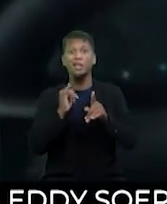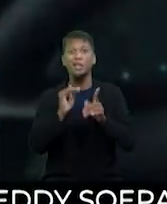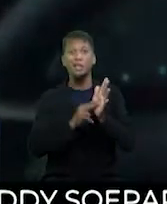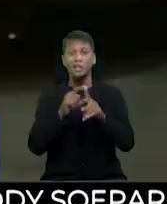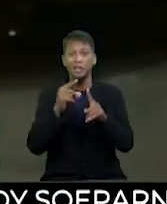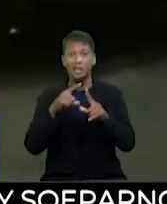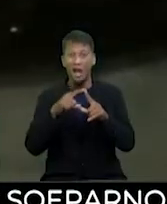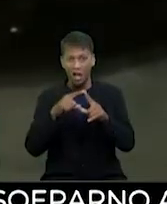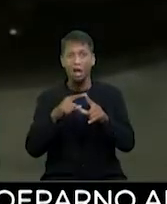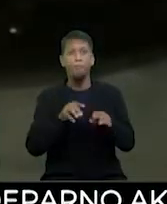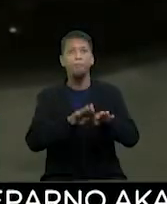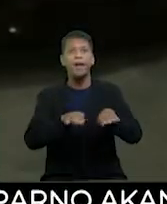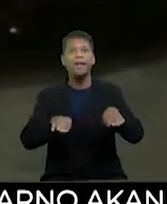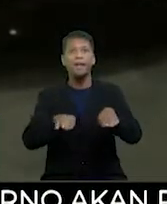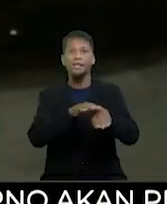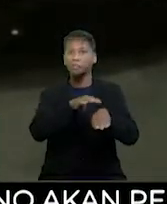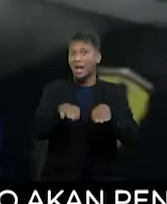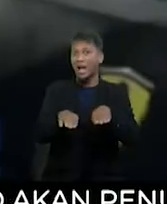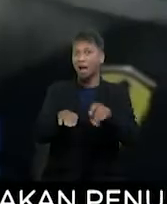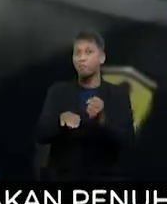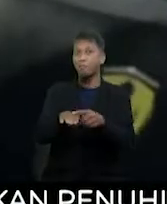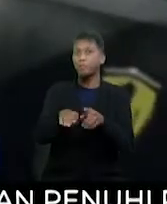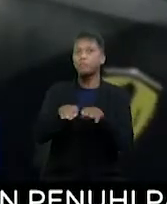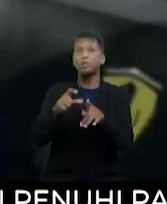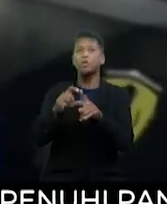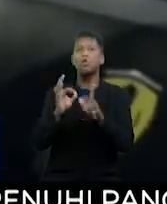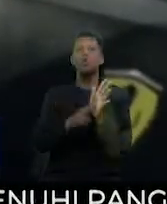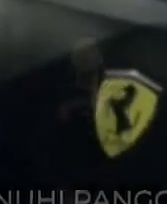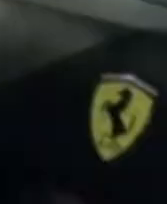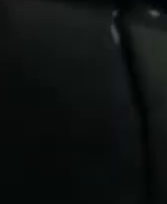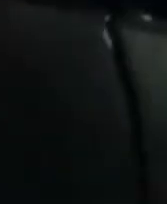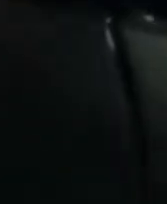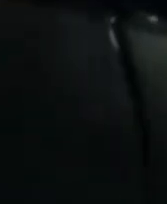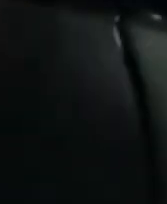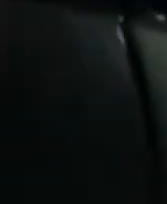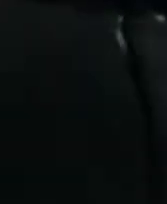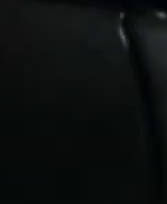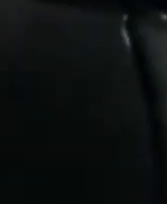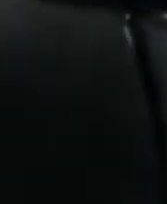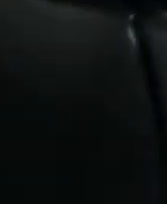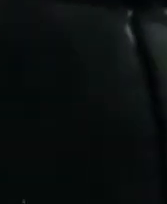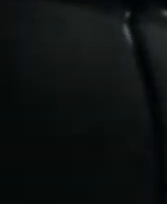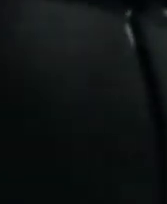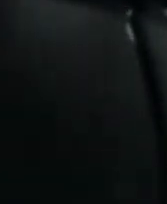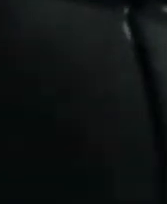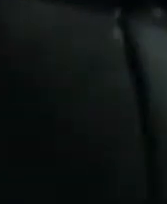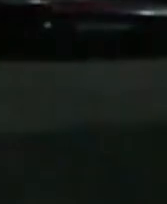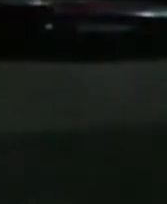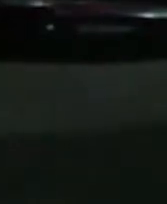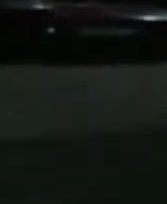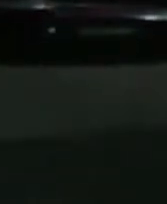dengan mobil sport Doni Salmanan yang lebih dulu disita polisi. Penyidik Direktorat Tindak Pidana Ekonomi Khusus Bareskrim